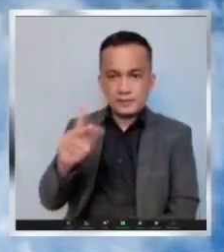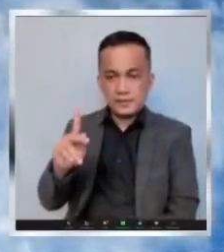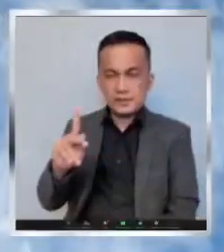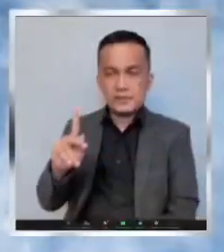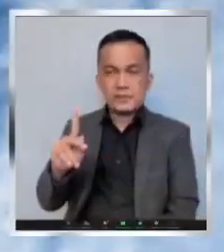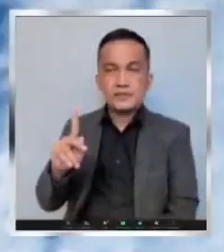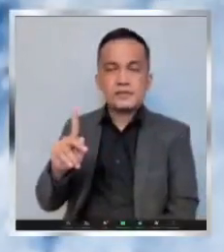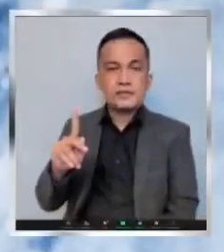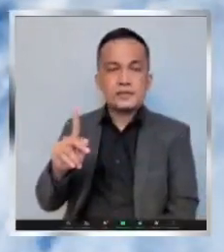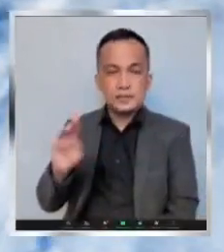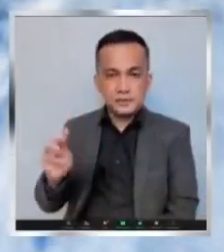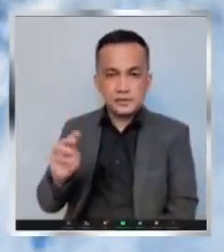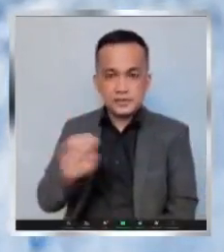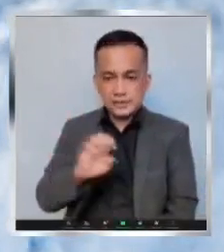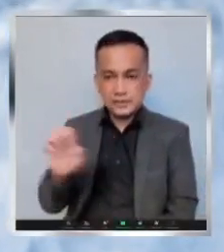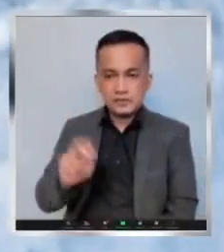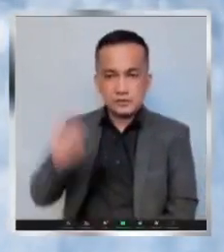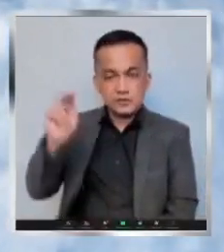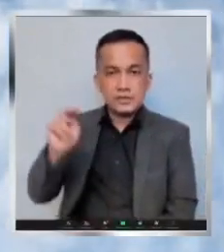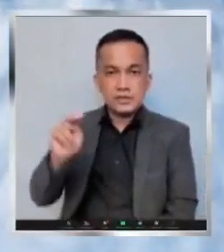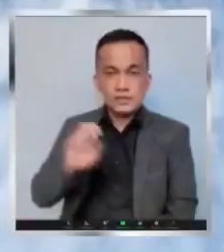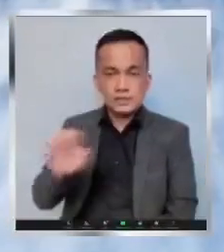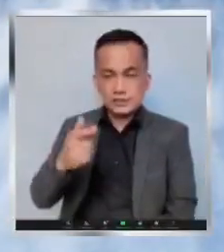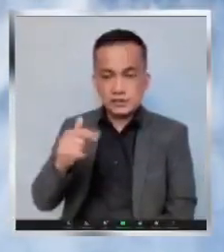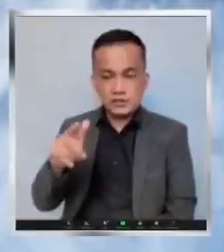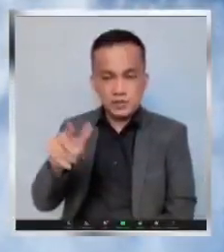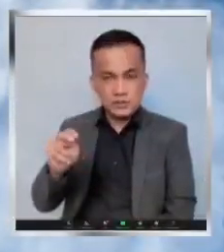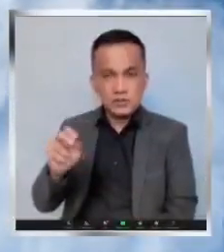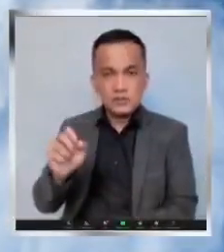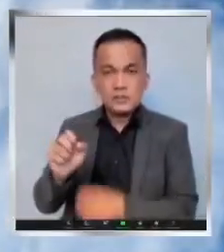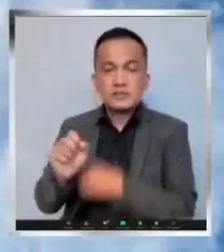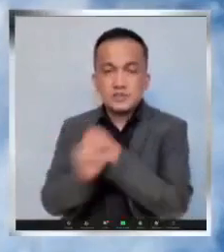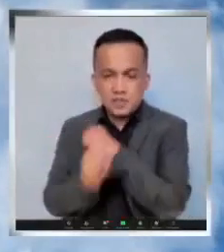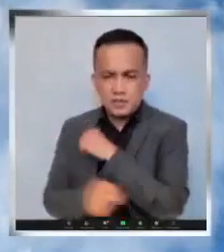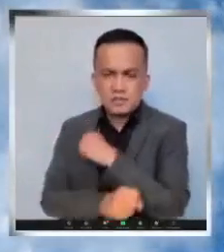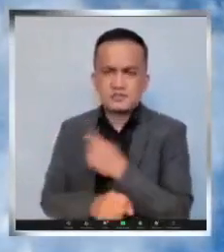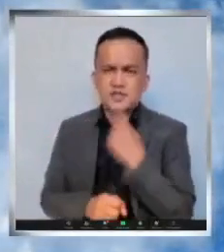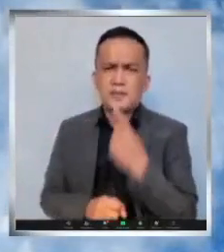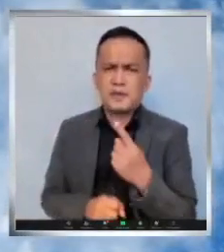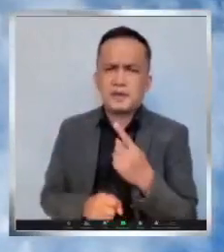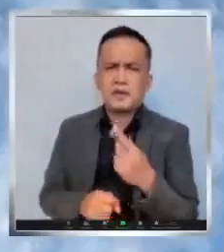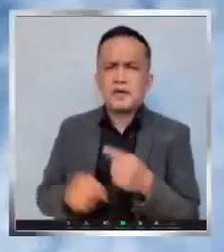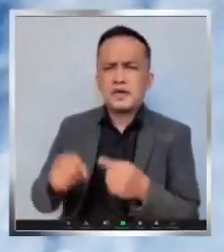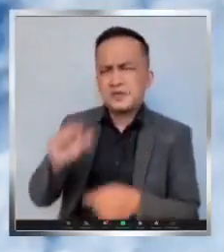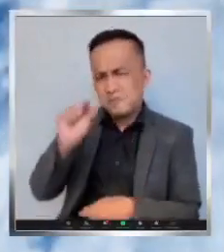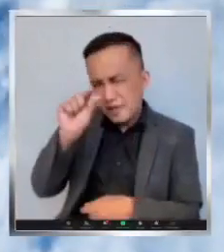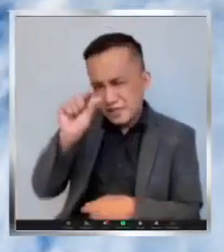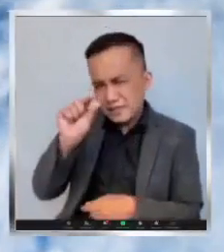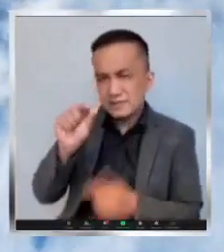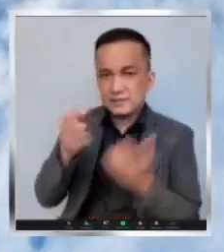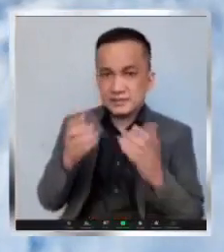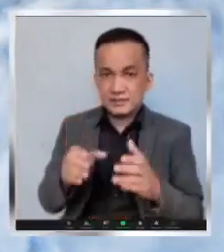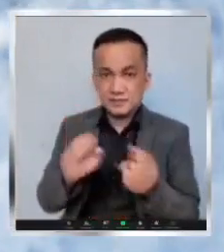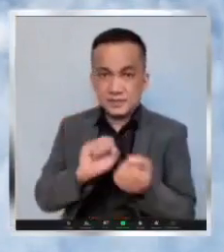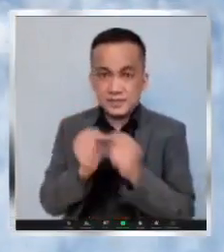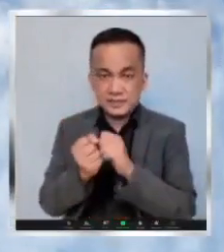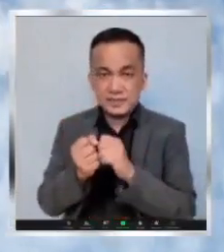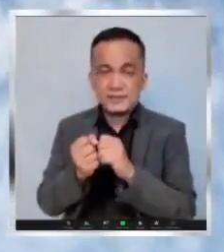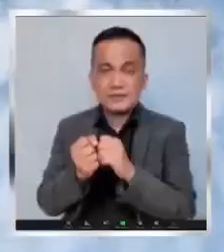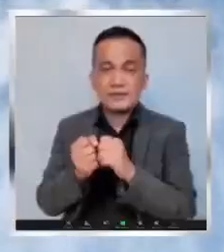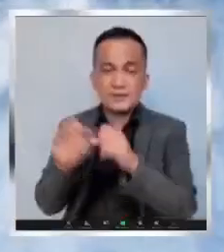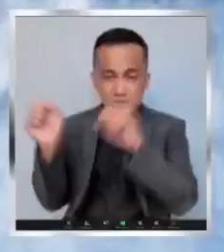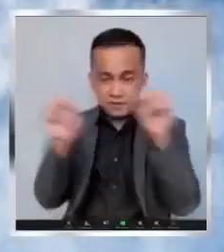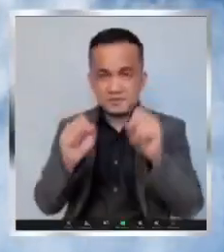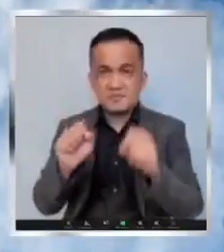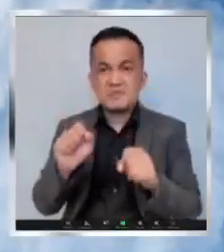of Giwan, Eastern Samar. Sabi ng PAGASA, maliit ang posibilidad nitong maging bagyo at maaring mag-dissipate o tuluyang